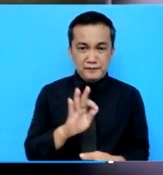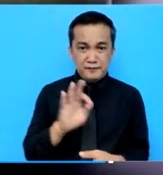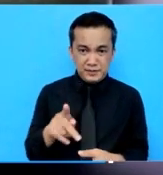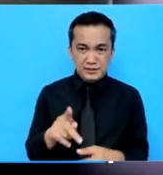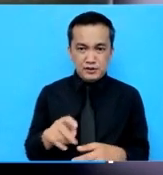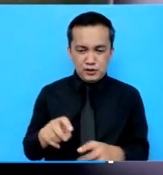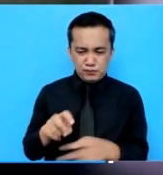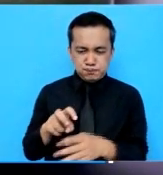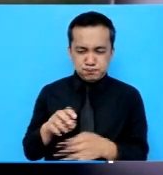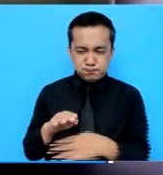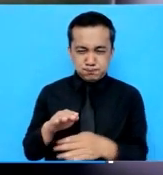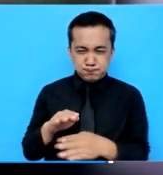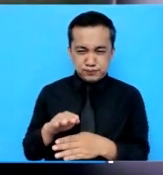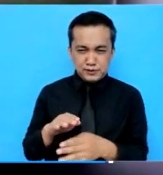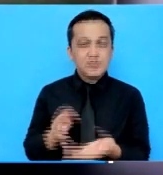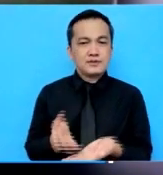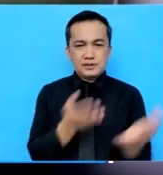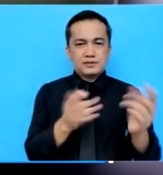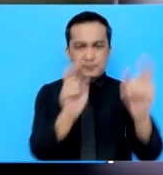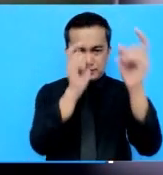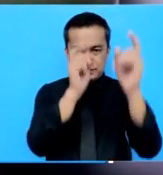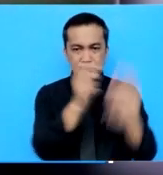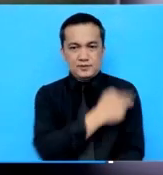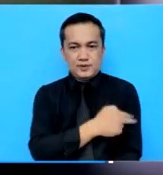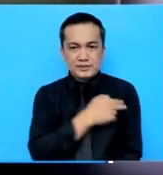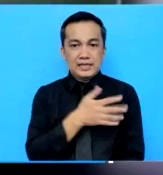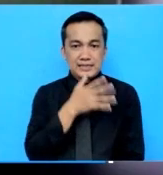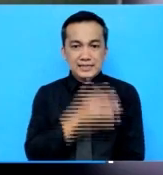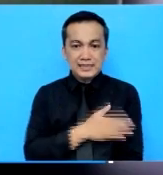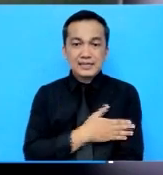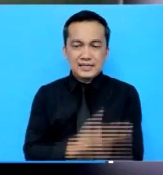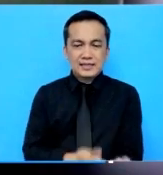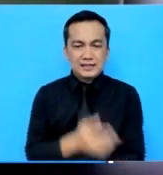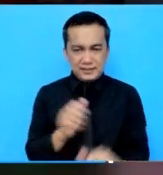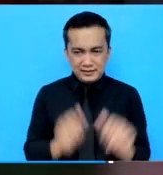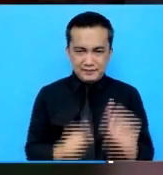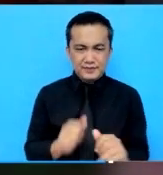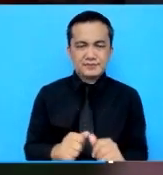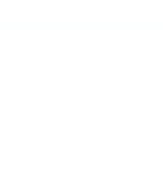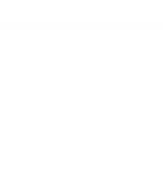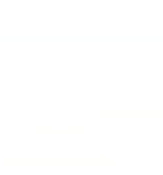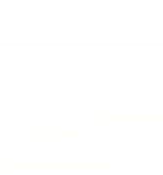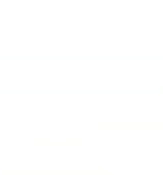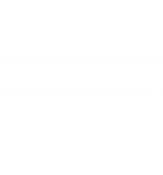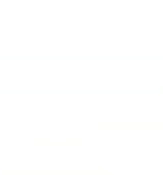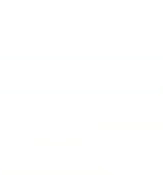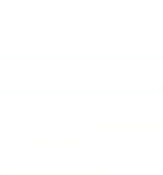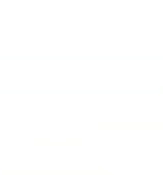biyahe. Nadala naman agad sa ospital ang mag-ina para sa assessment at pagpapagaling.